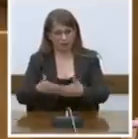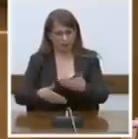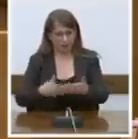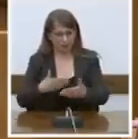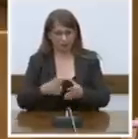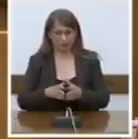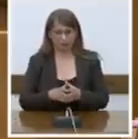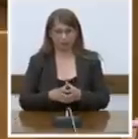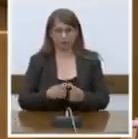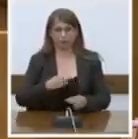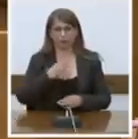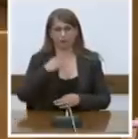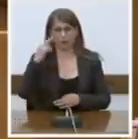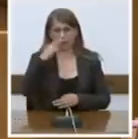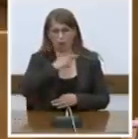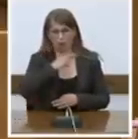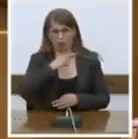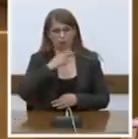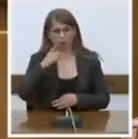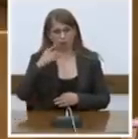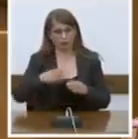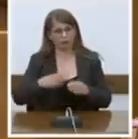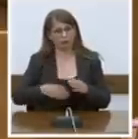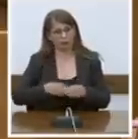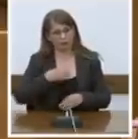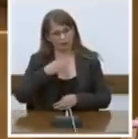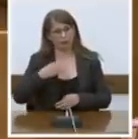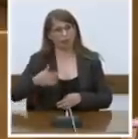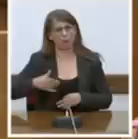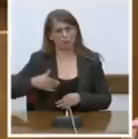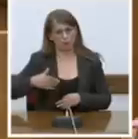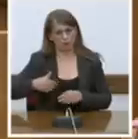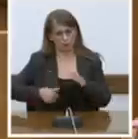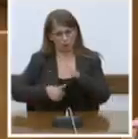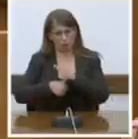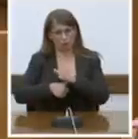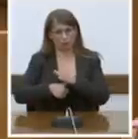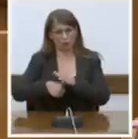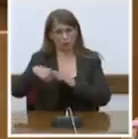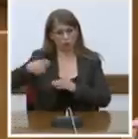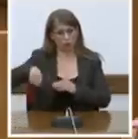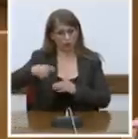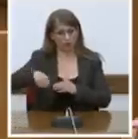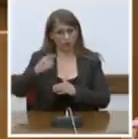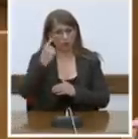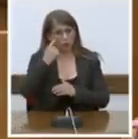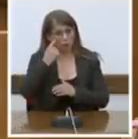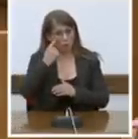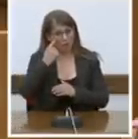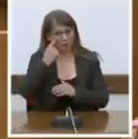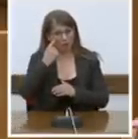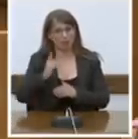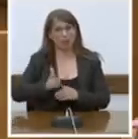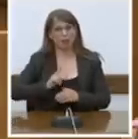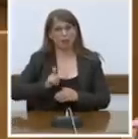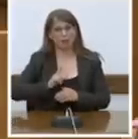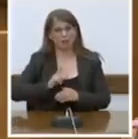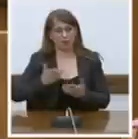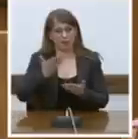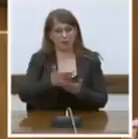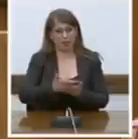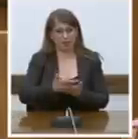κύριε Πρόεδρε, η δίκη για το Μάτι και αναμένεται να διαβιβαστεί στη Βουλή η αίτηση άρσης